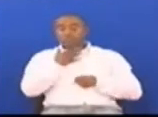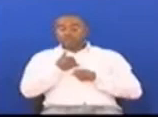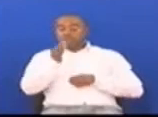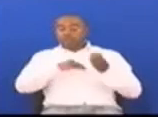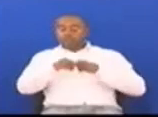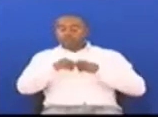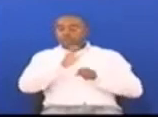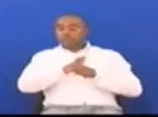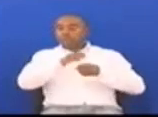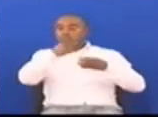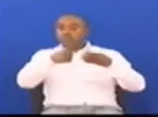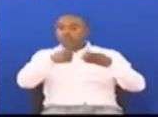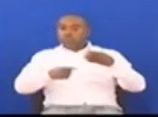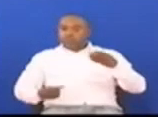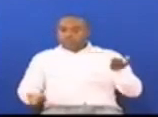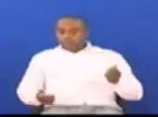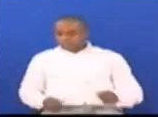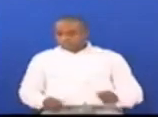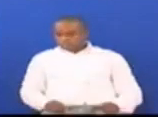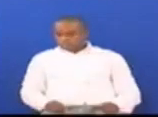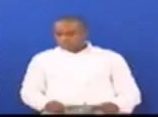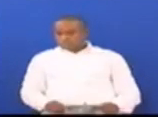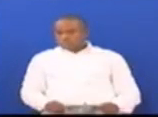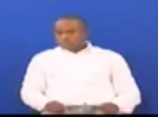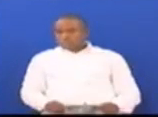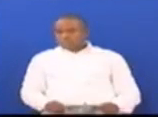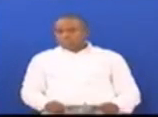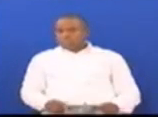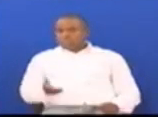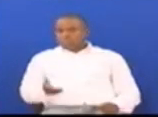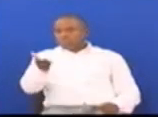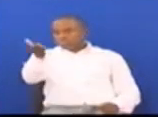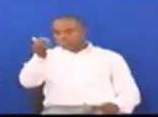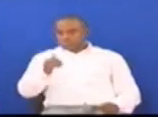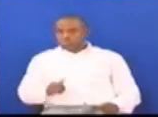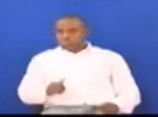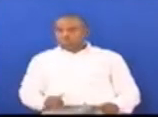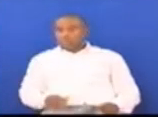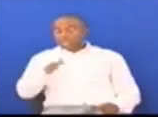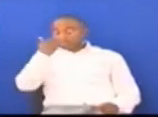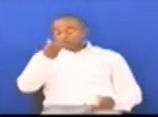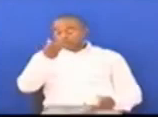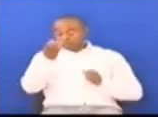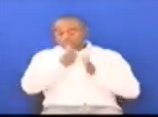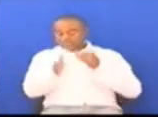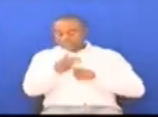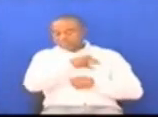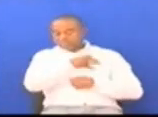Kwa upande wa wabunge, Mheshimiwa Peter Sulukamba. Halafu itafika zamu ya mawaziri sasa.